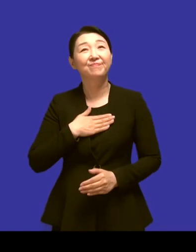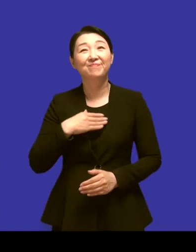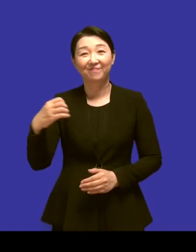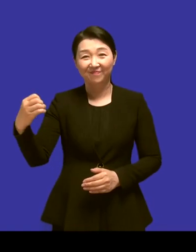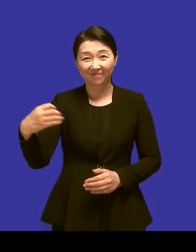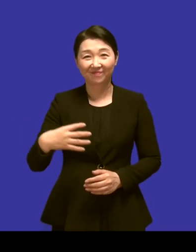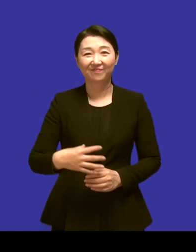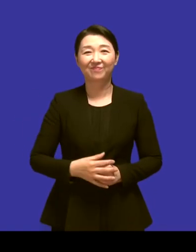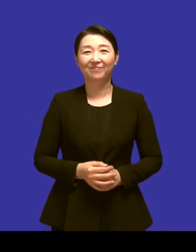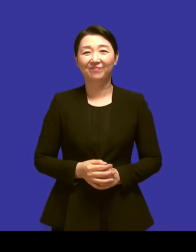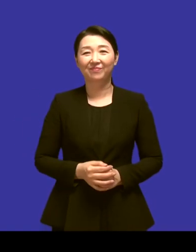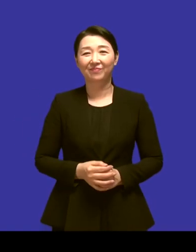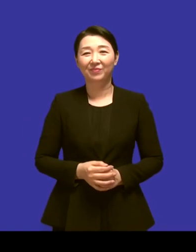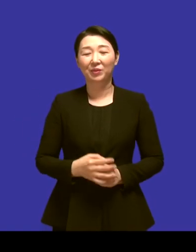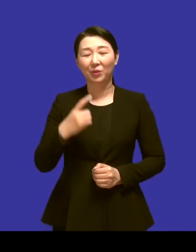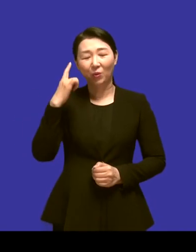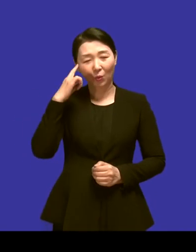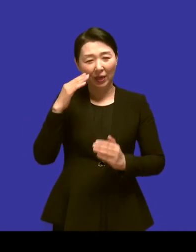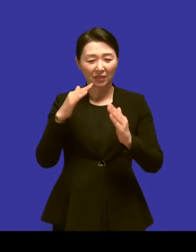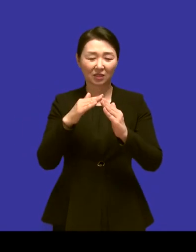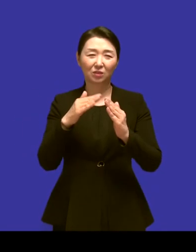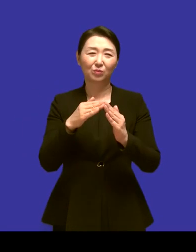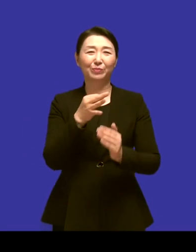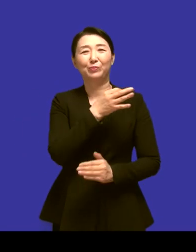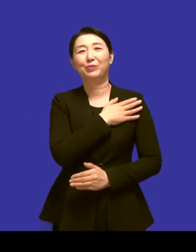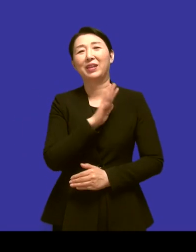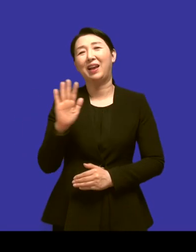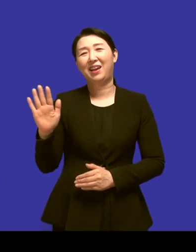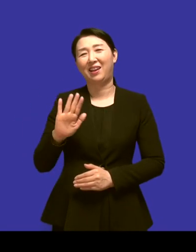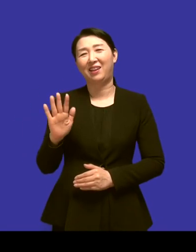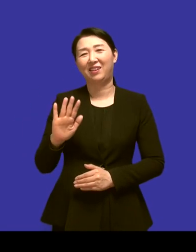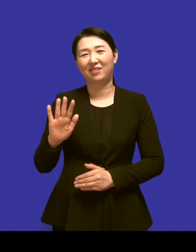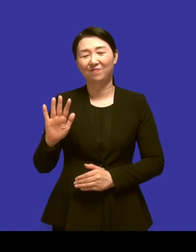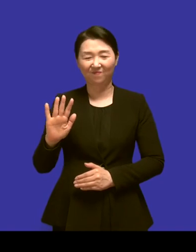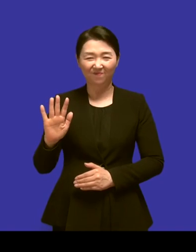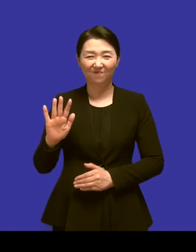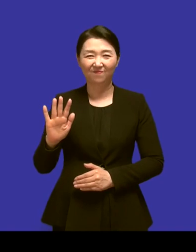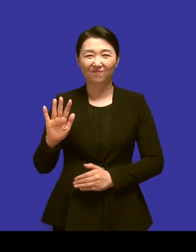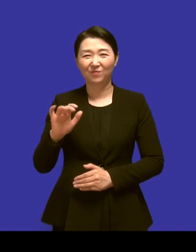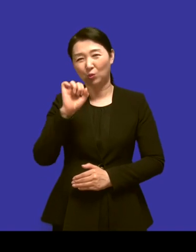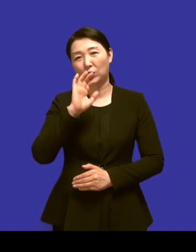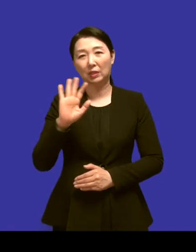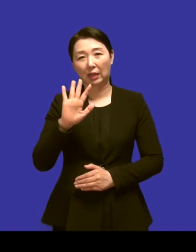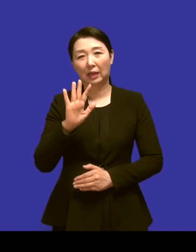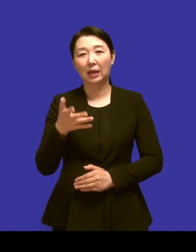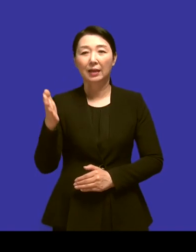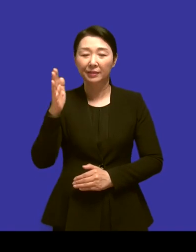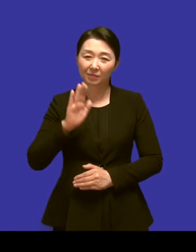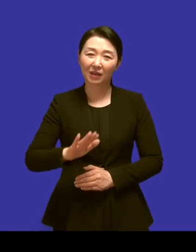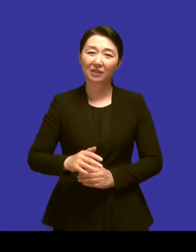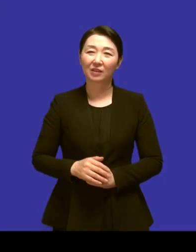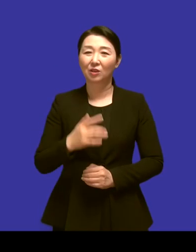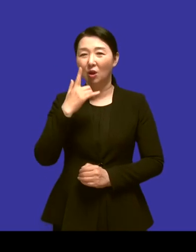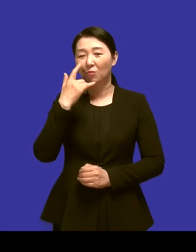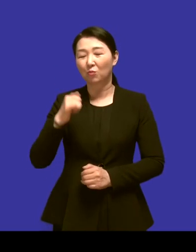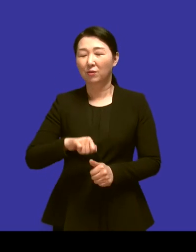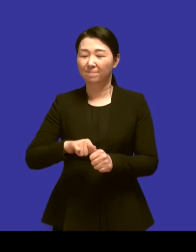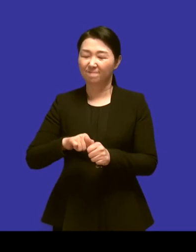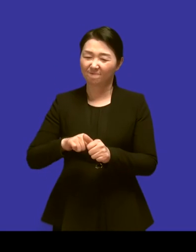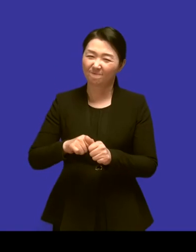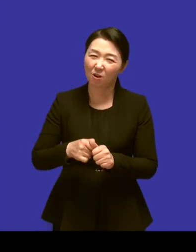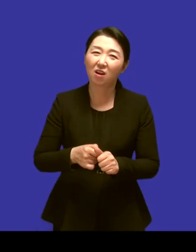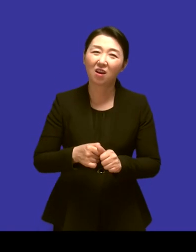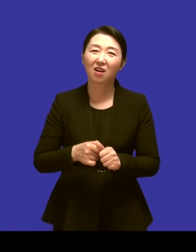사실 집안 형편이 그렇게 막 좋지는 않았었는데도 이제 좀 무리를 해서 이제 좀 지원을 이렇게